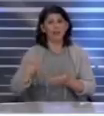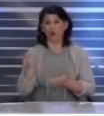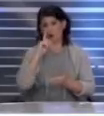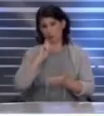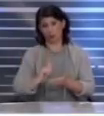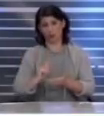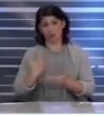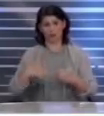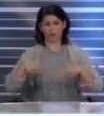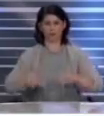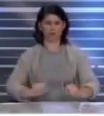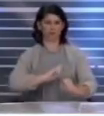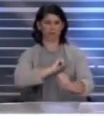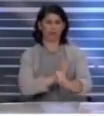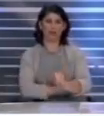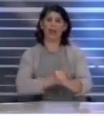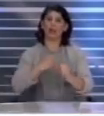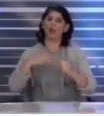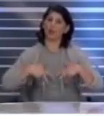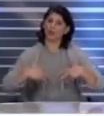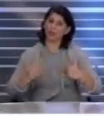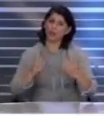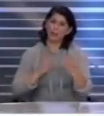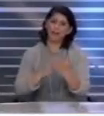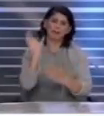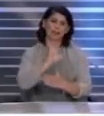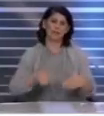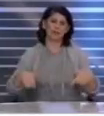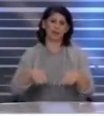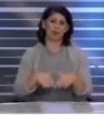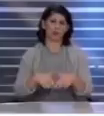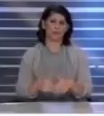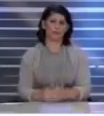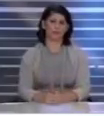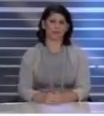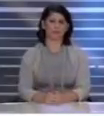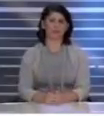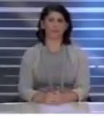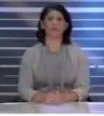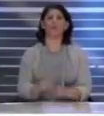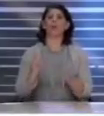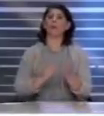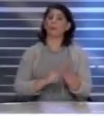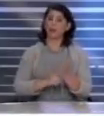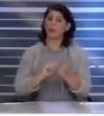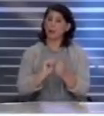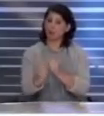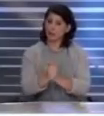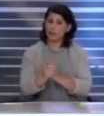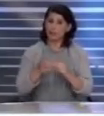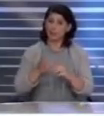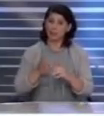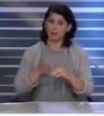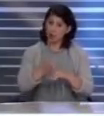που ένα κυρίαρχος κράτος έχει απέναντι στην Ευρωζώνη. Θα πρέπει οπωσδήποτε να αποκατασταθεί η πρόσβαση